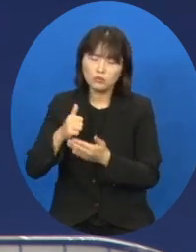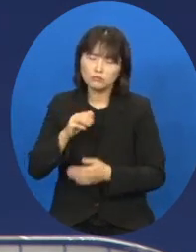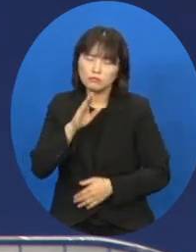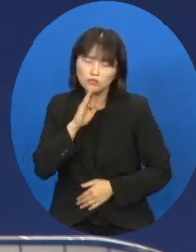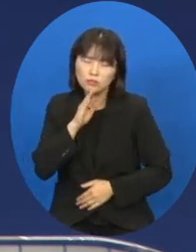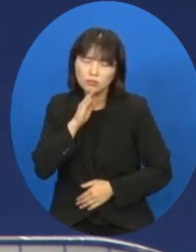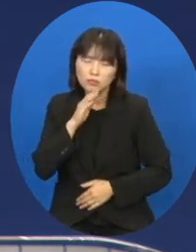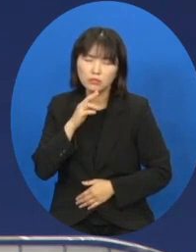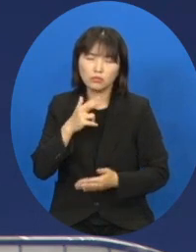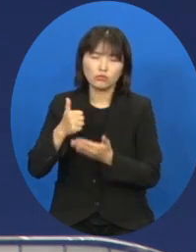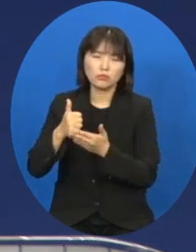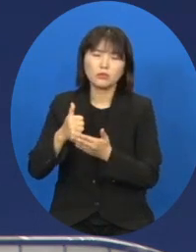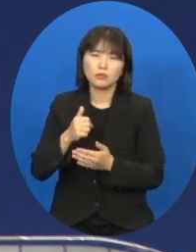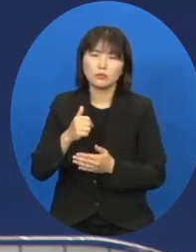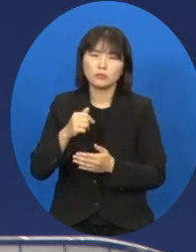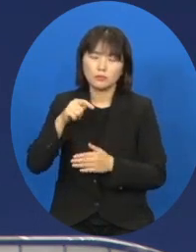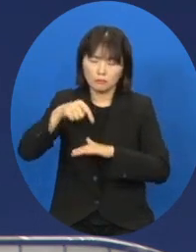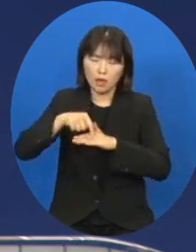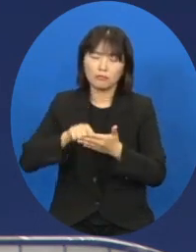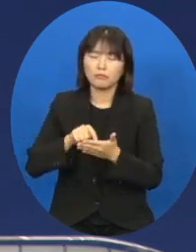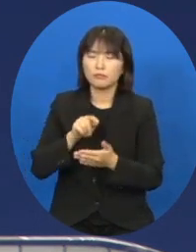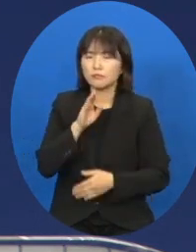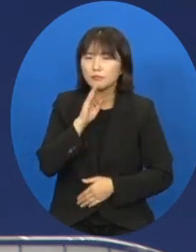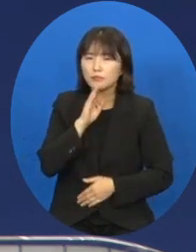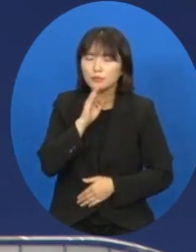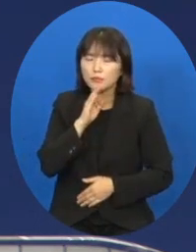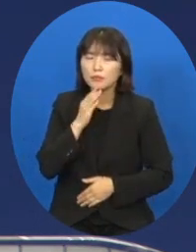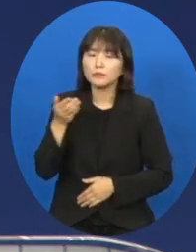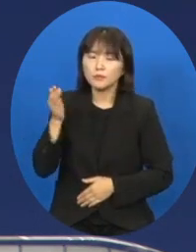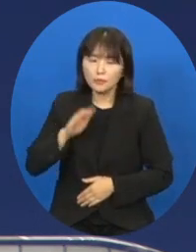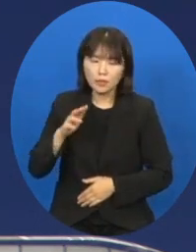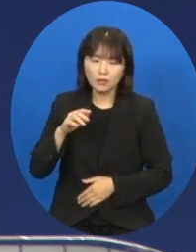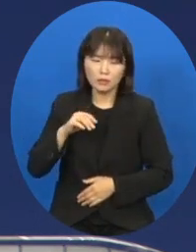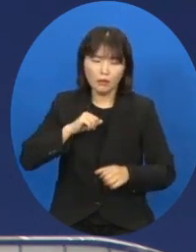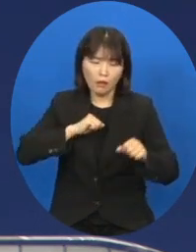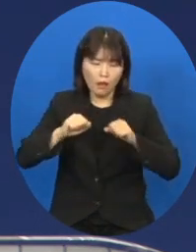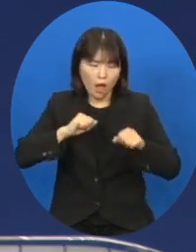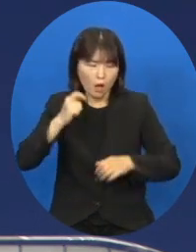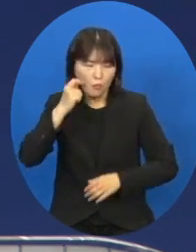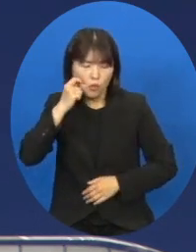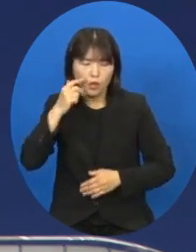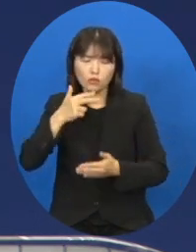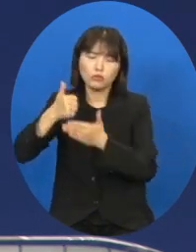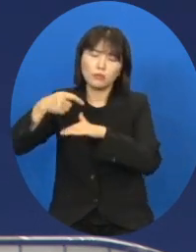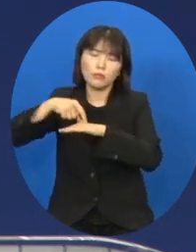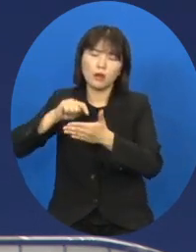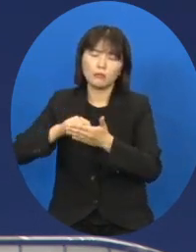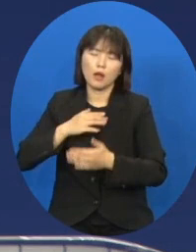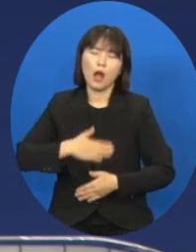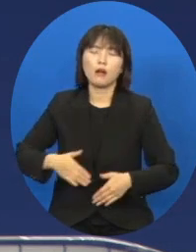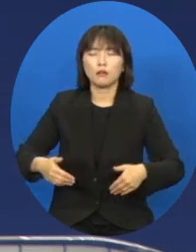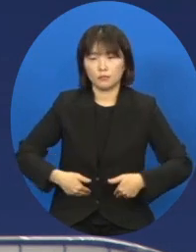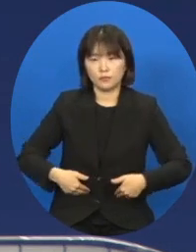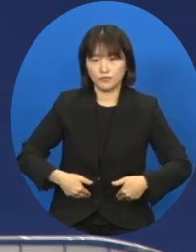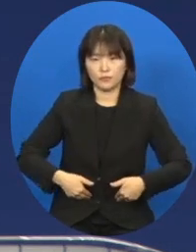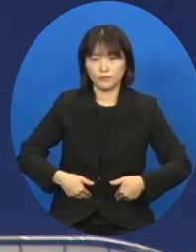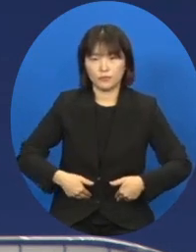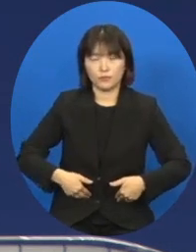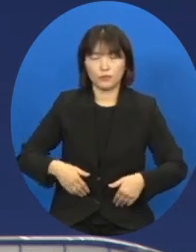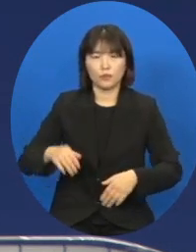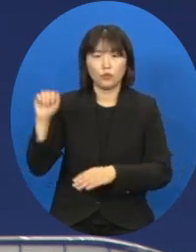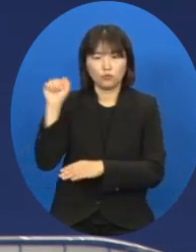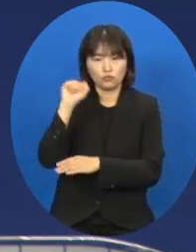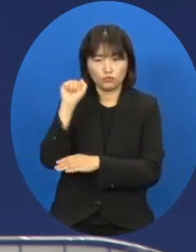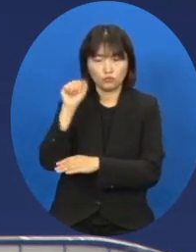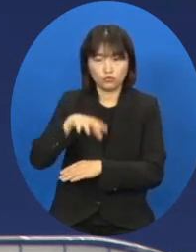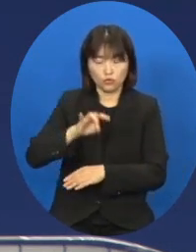정말. 그렇지만 그렇게 하실 수 없는 주님의 마음도 여러분이 아셔야 합니다. 여러분, 운전을 처음